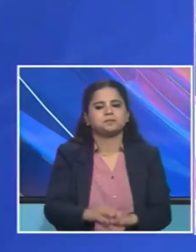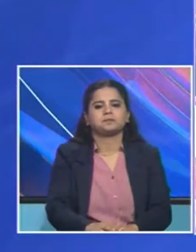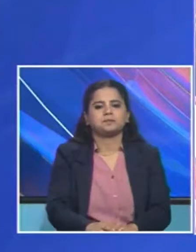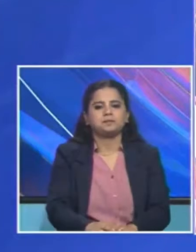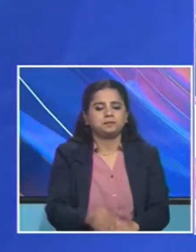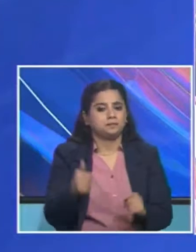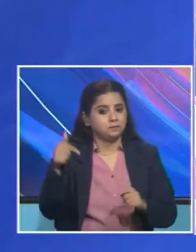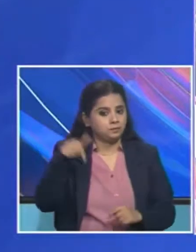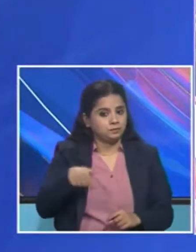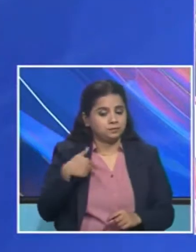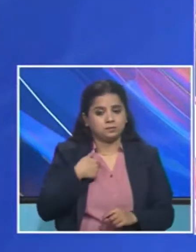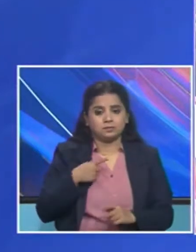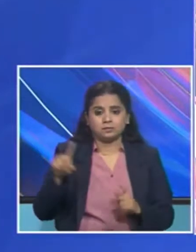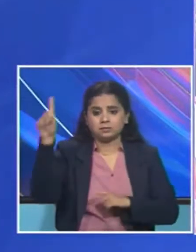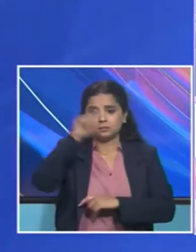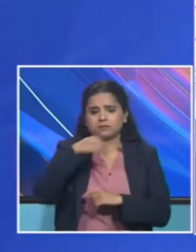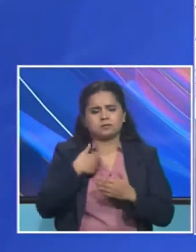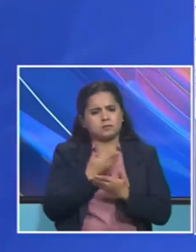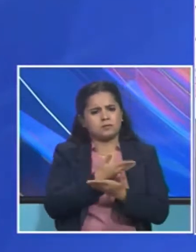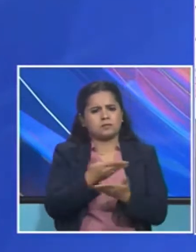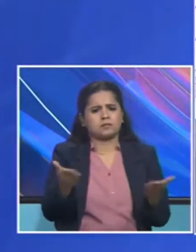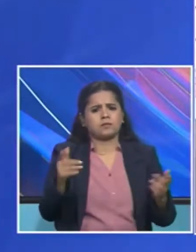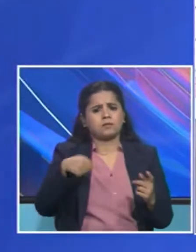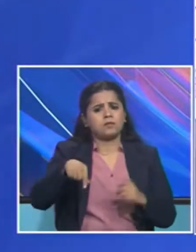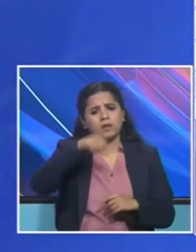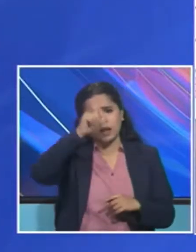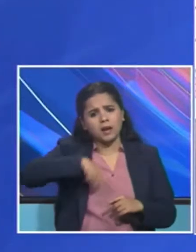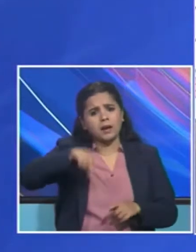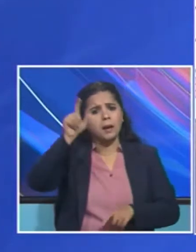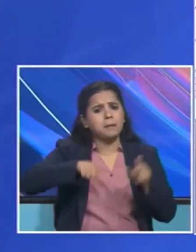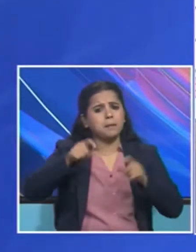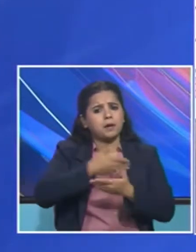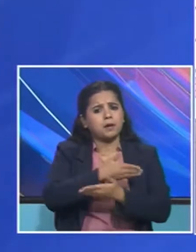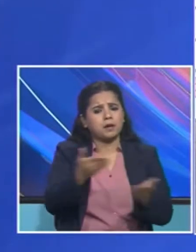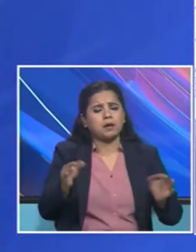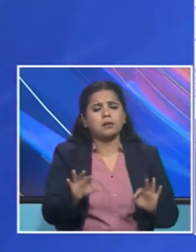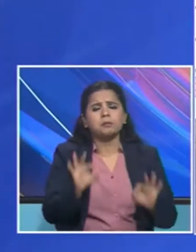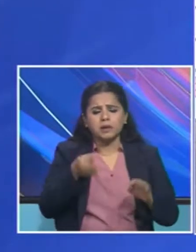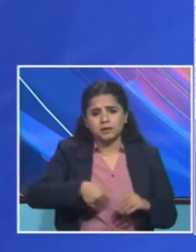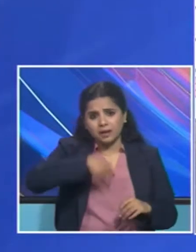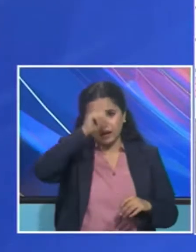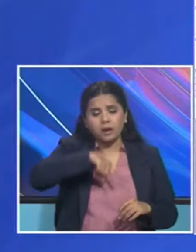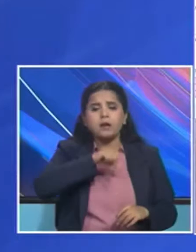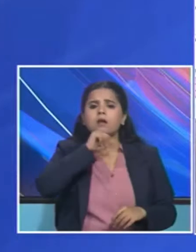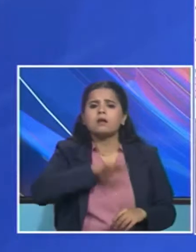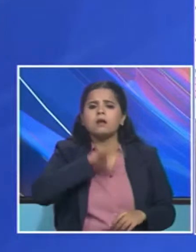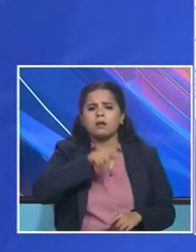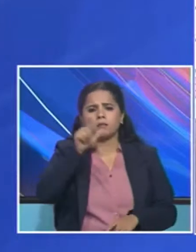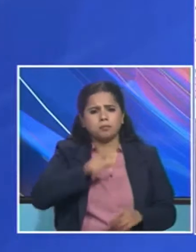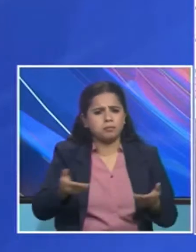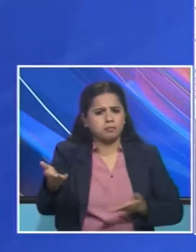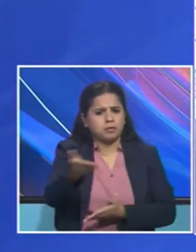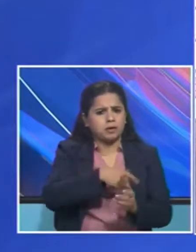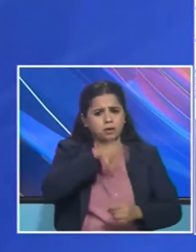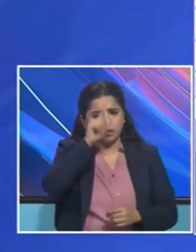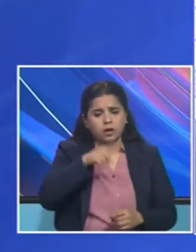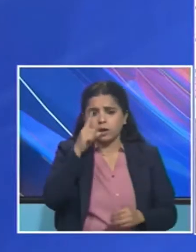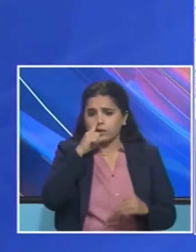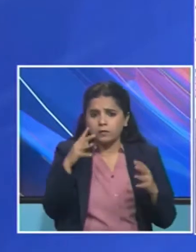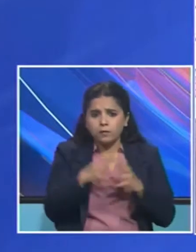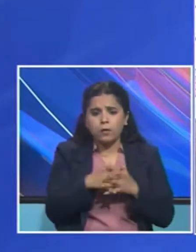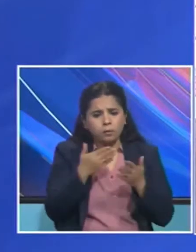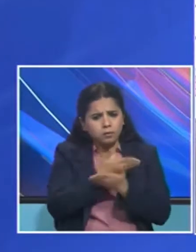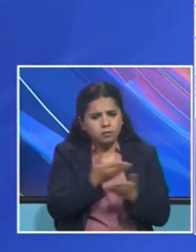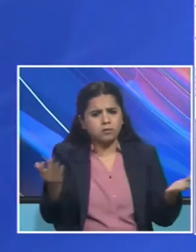मैं आज समस्त देशवासियों को, विशेषकर भारत के युवाओं को तथा भारत की महिलाओं को